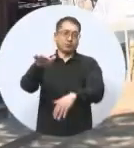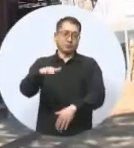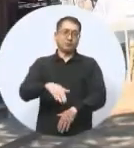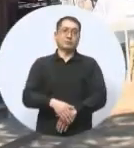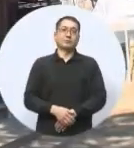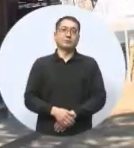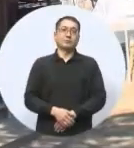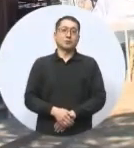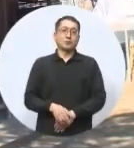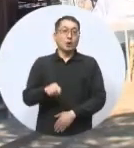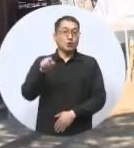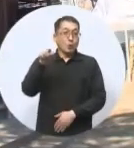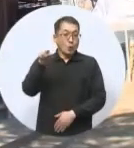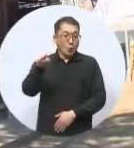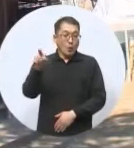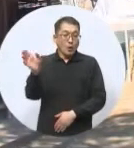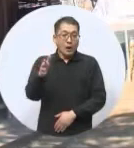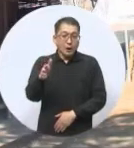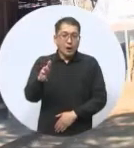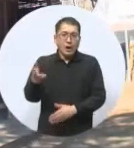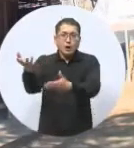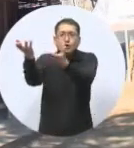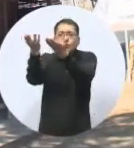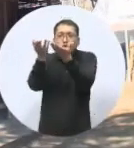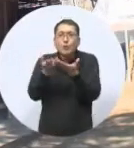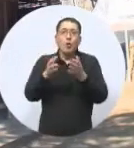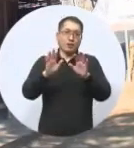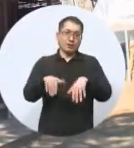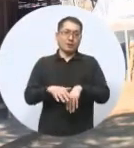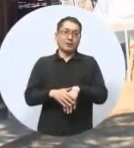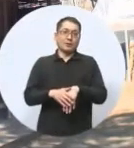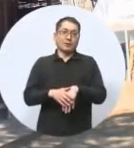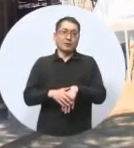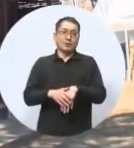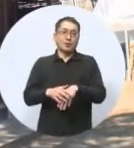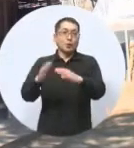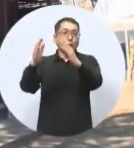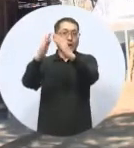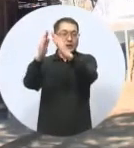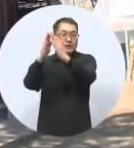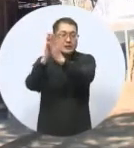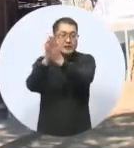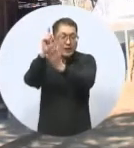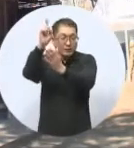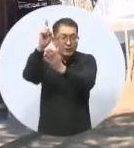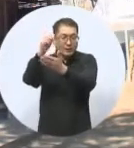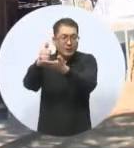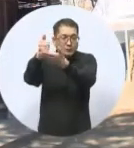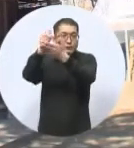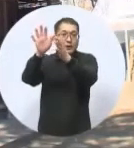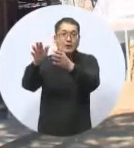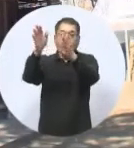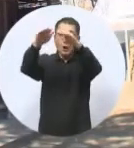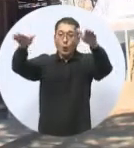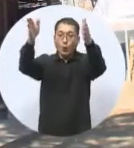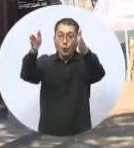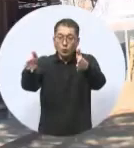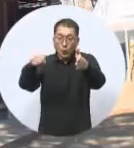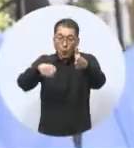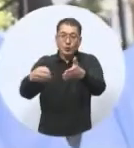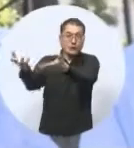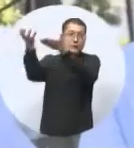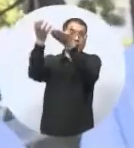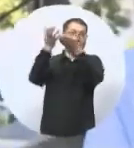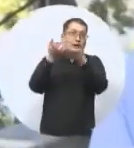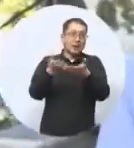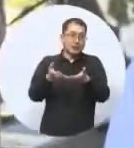ですね、そこからこれ譲り受けたものなんですよ。そこの屋敷神が祀ってあったお堂をこちらにいただいて